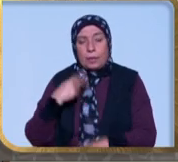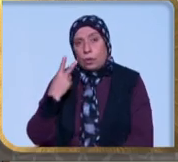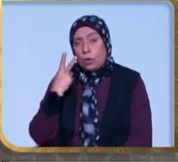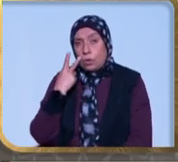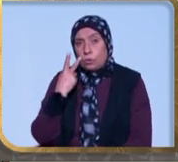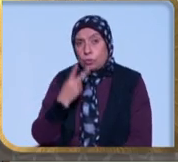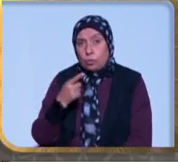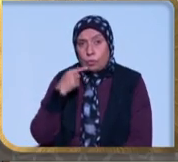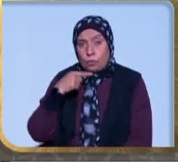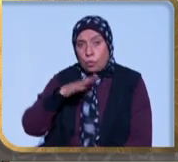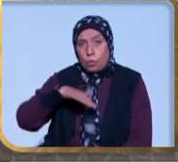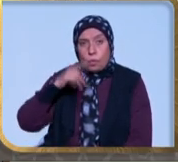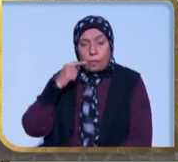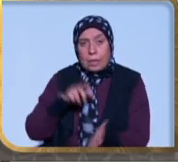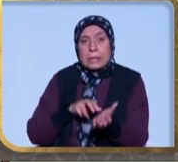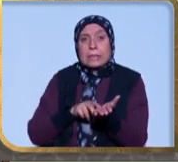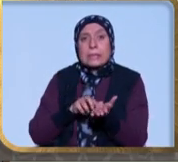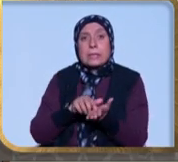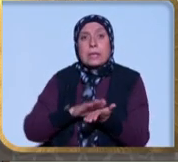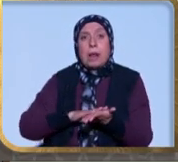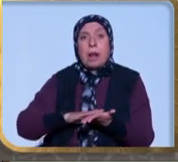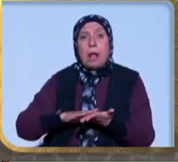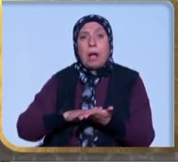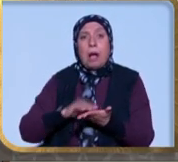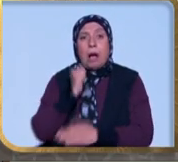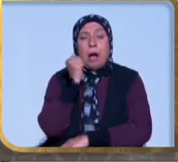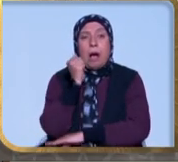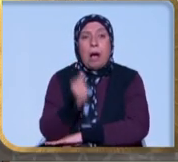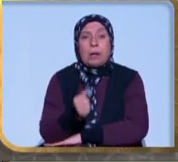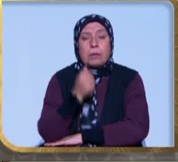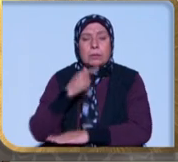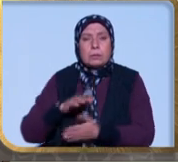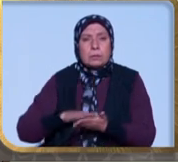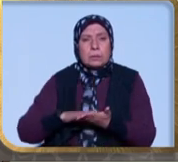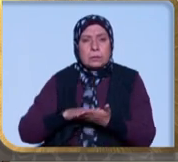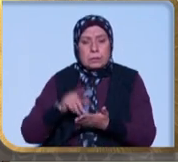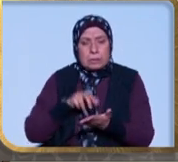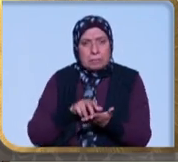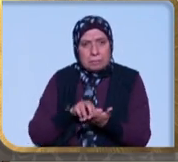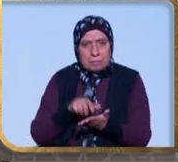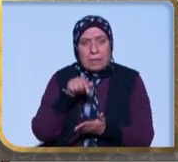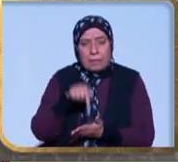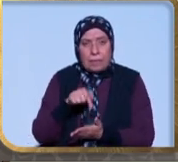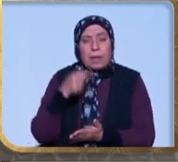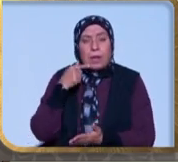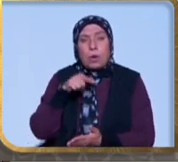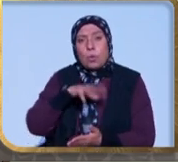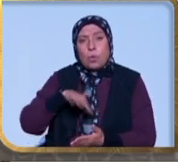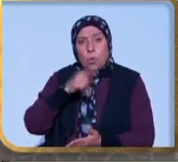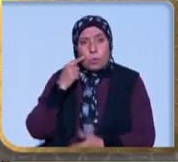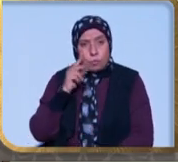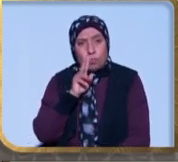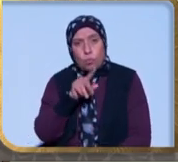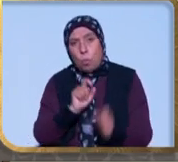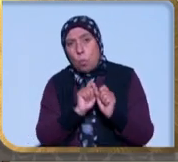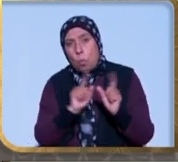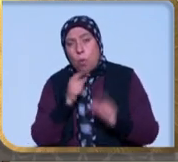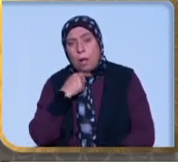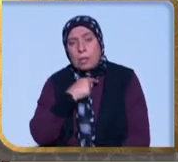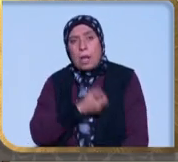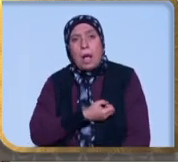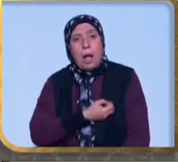أفلم يسيروا في الأرض فتكون لهم قلوب